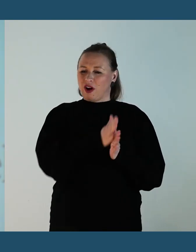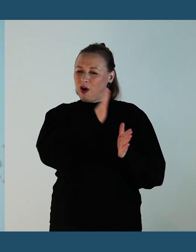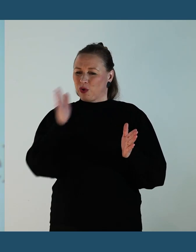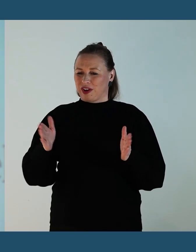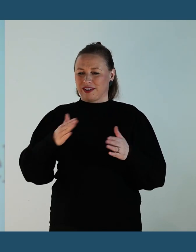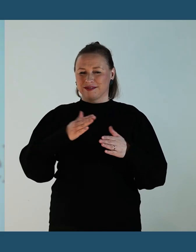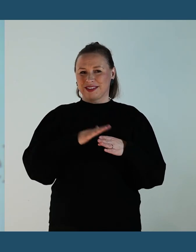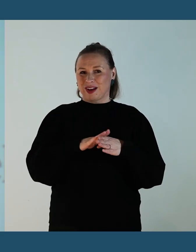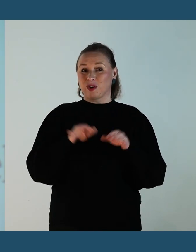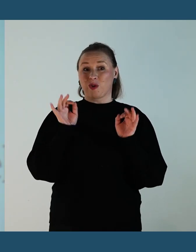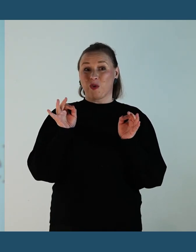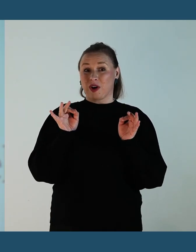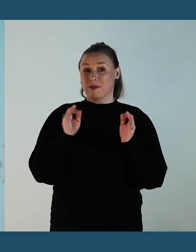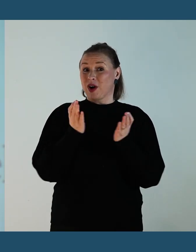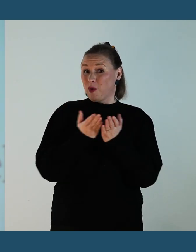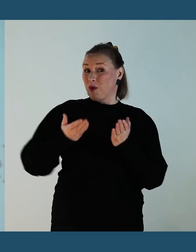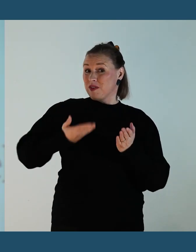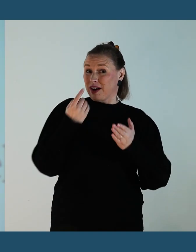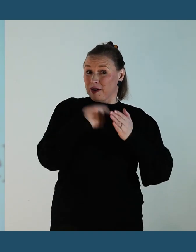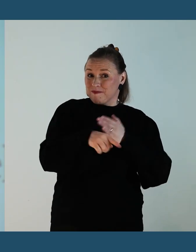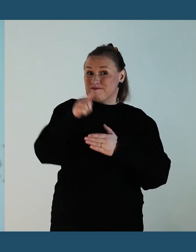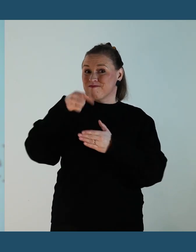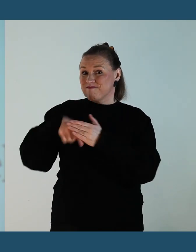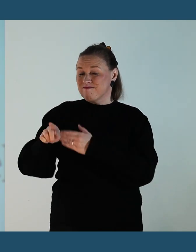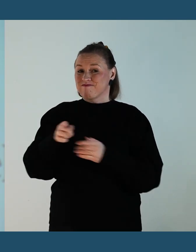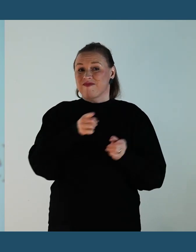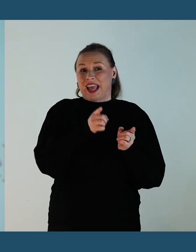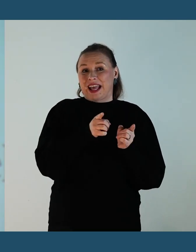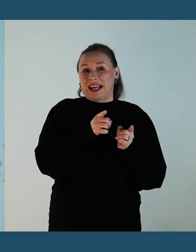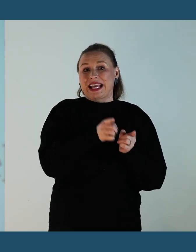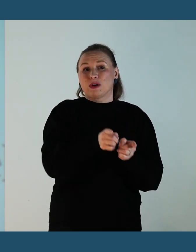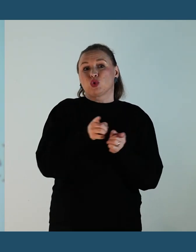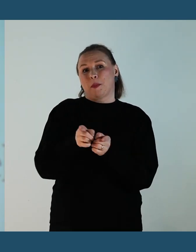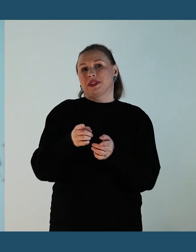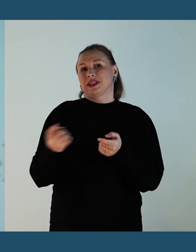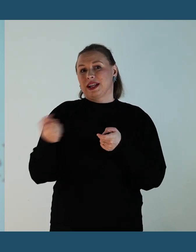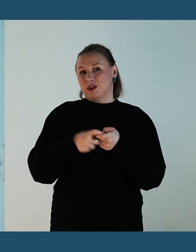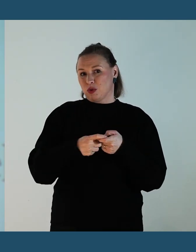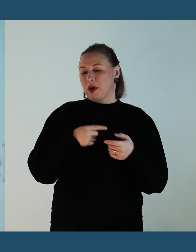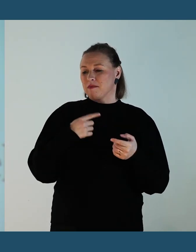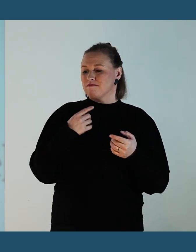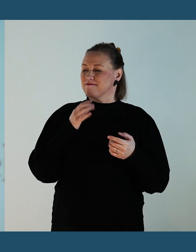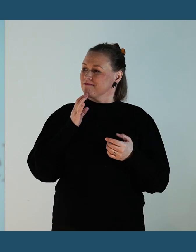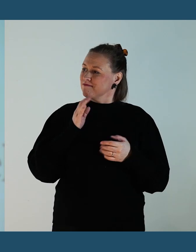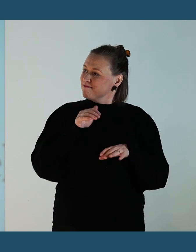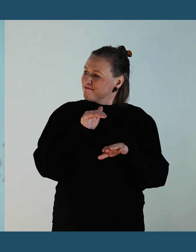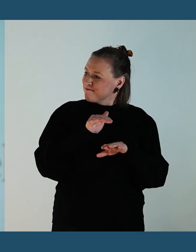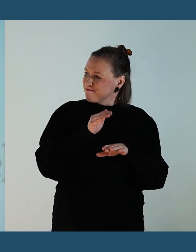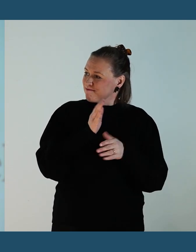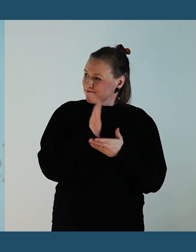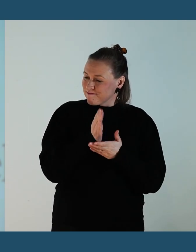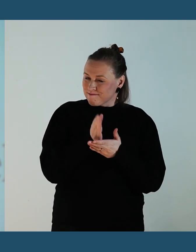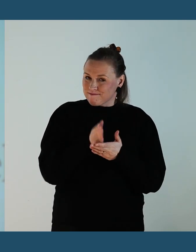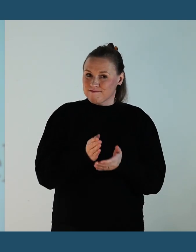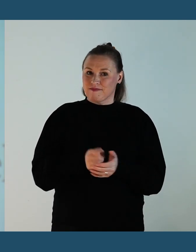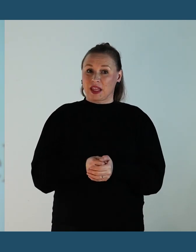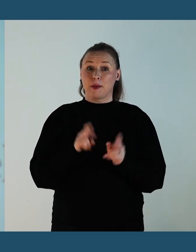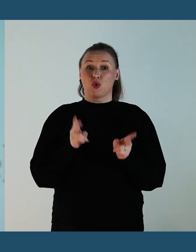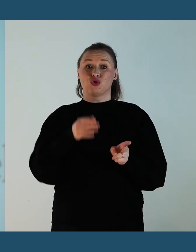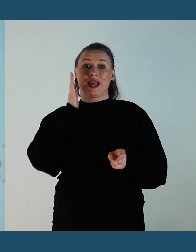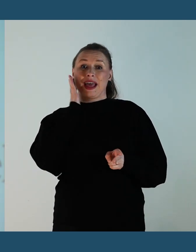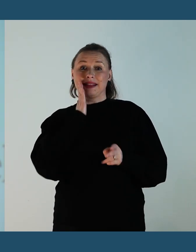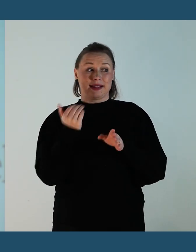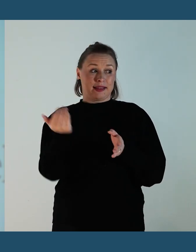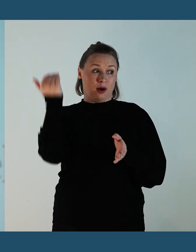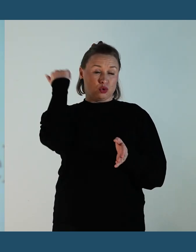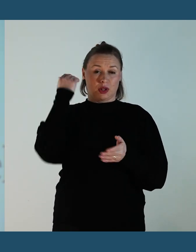puhumassa koulukiusaamisessa. Ja siellä on noussut vahvasti myöskin tämä etninen tausta esille näissä myöskin kuvattujen, kun tässä on